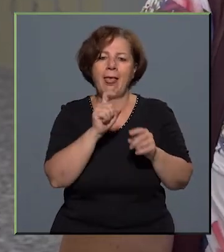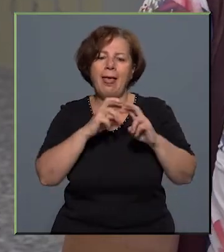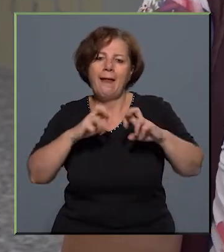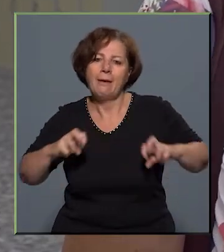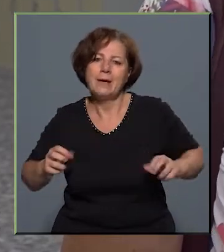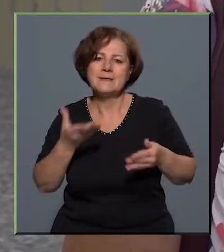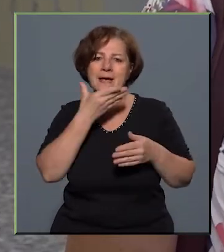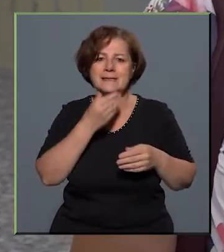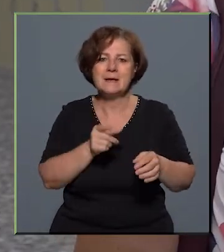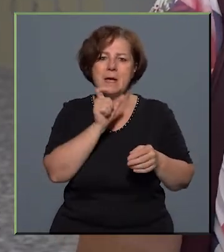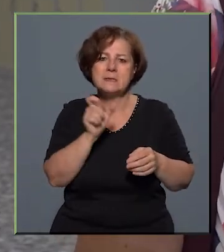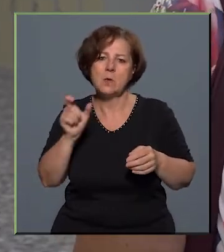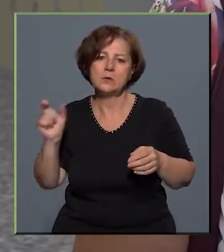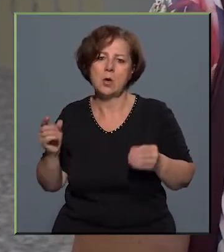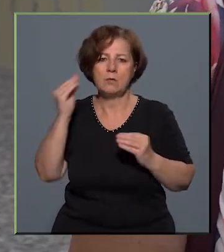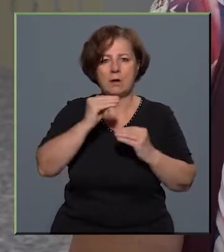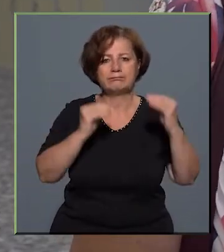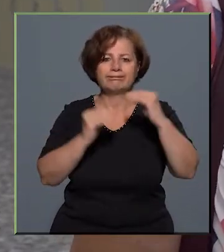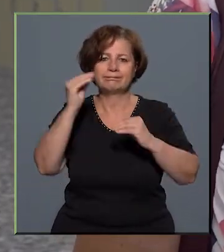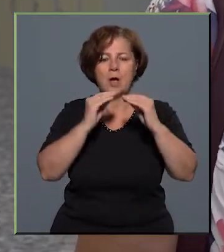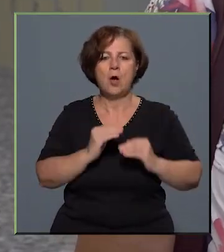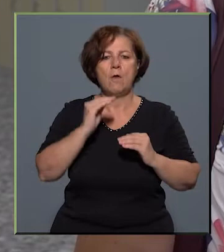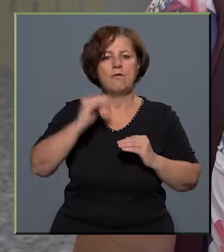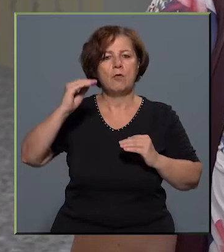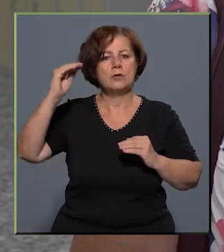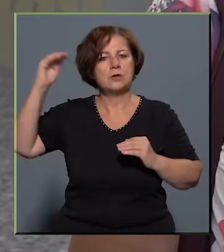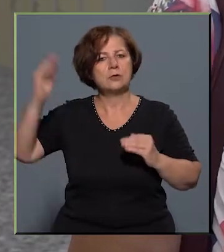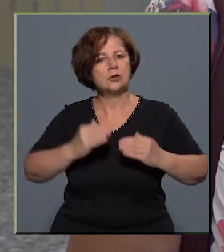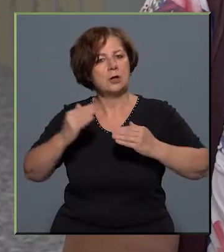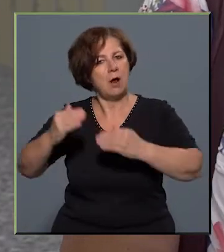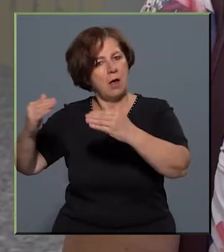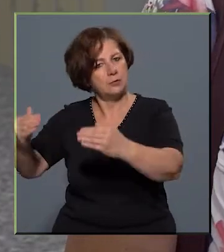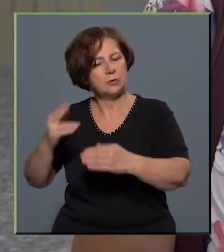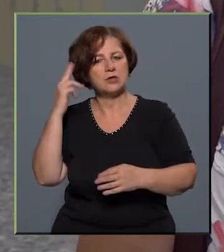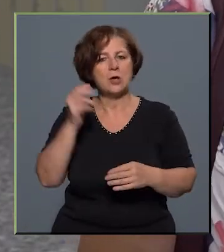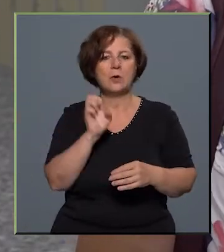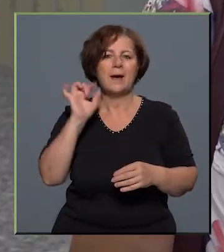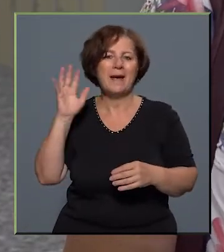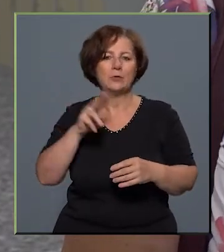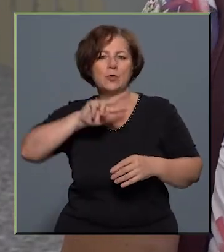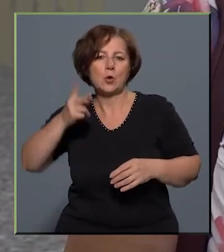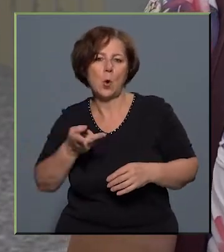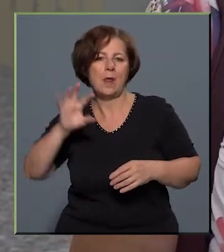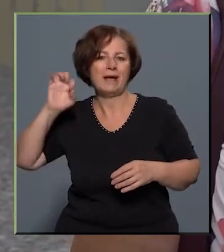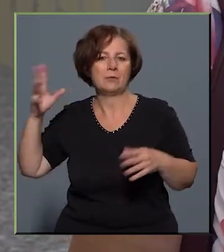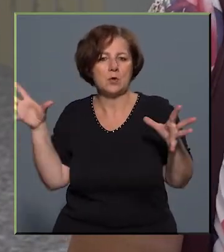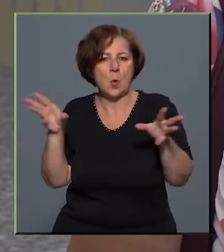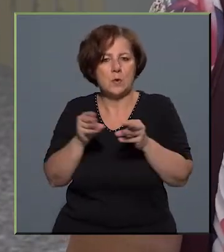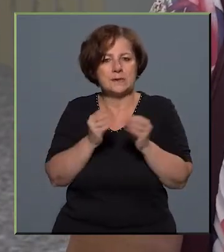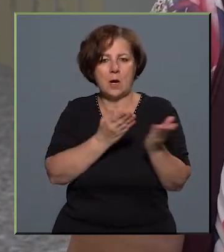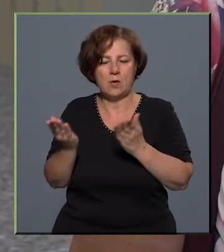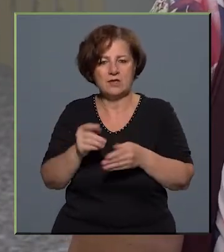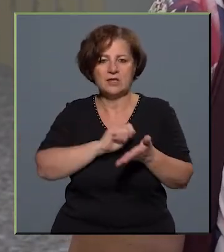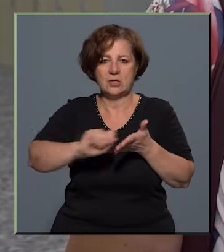elemezve, szépen szótagolva, összerakva, fokozatosan haladunk előre, és tanuljuk betűről betűre az összeolvasást, illetve